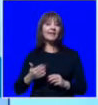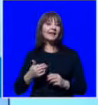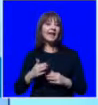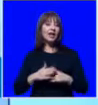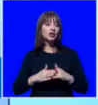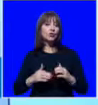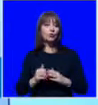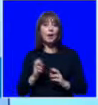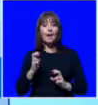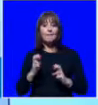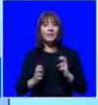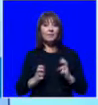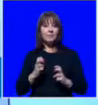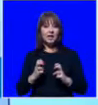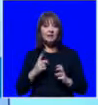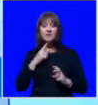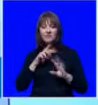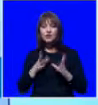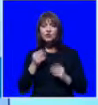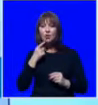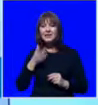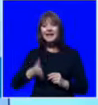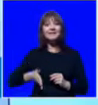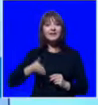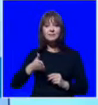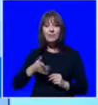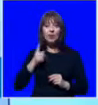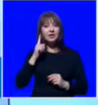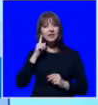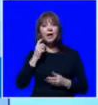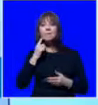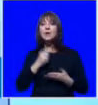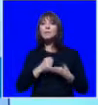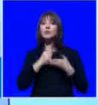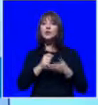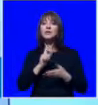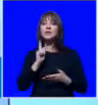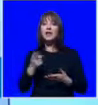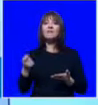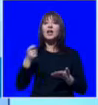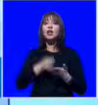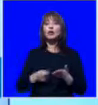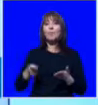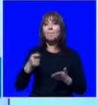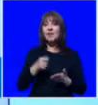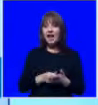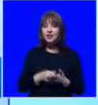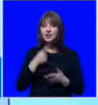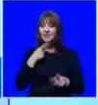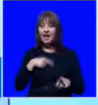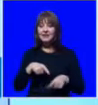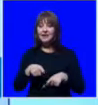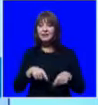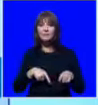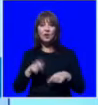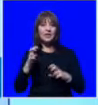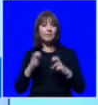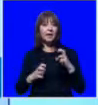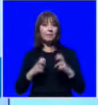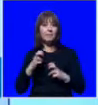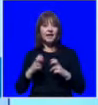Въобще предприятието от системата на транспорта, тъй като знаем, че бюджетът трябва да доплаща в транспортните предприятия